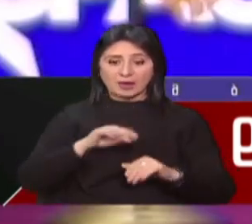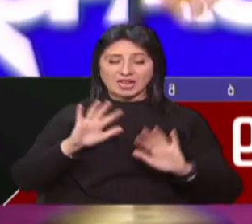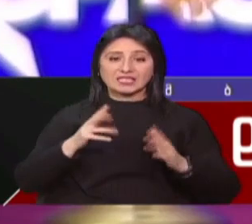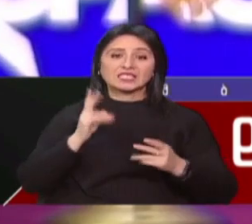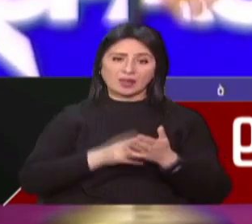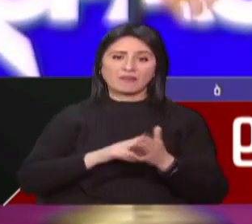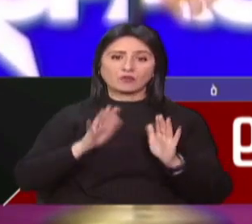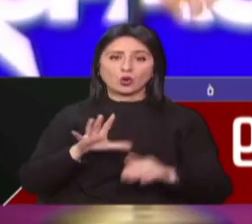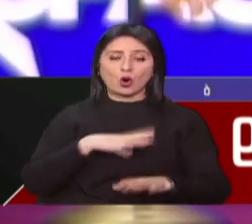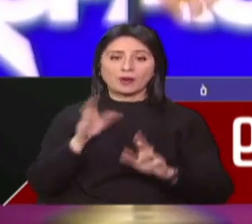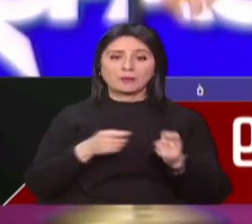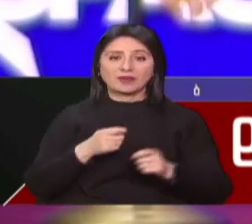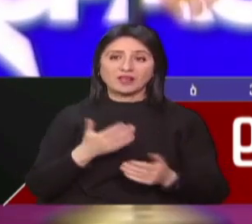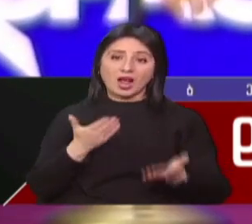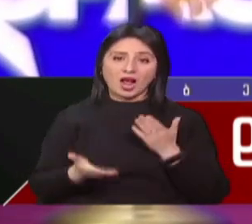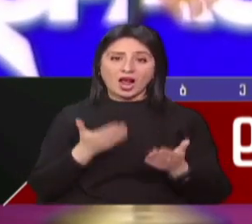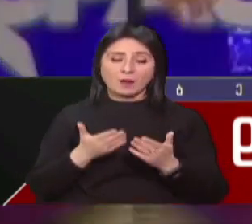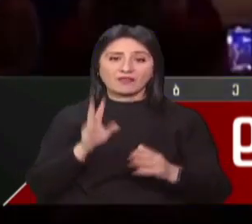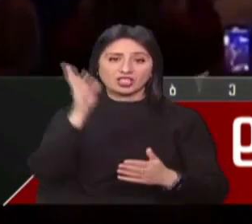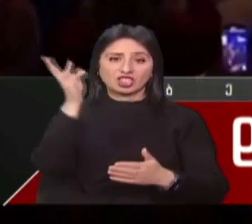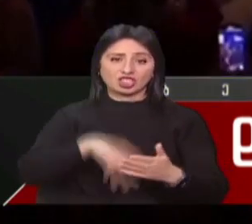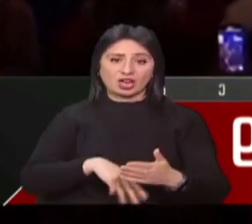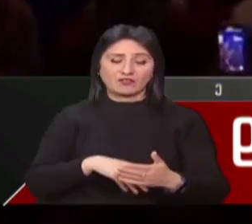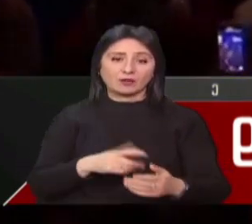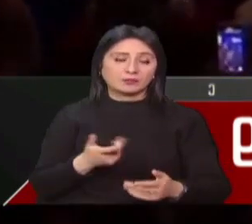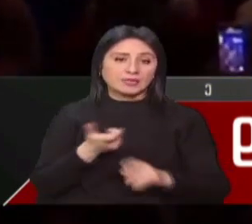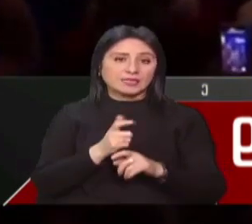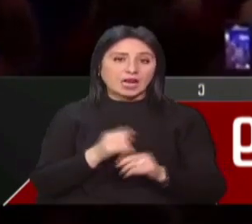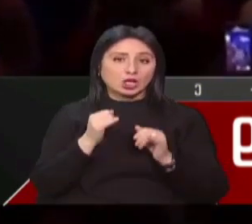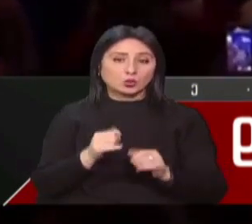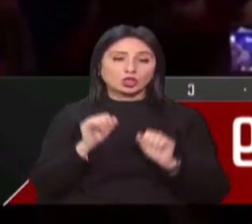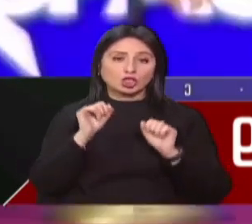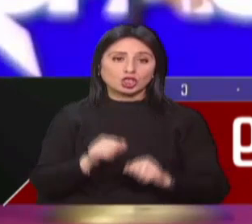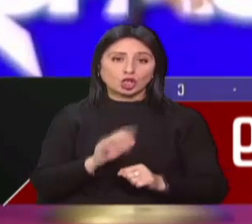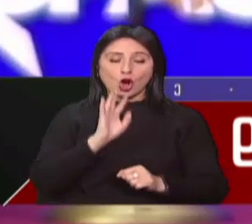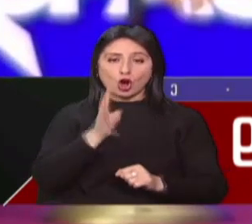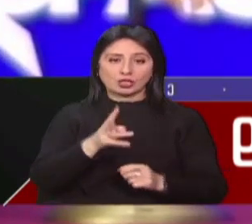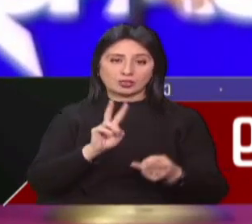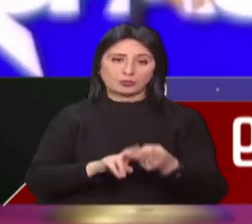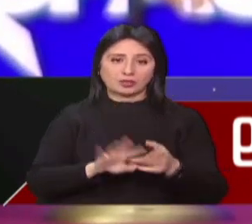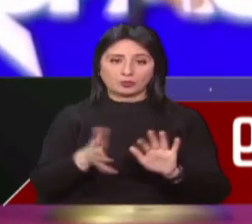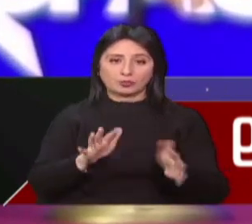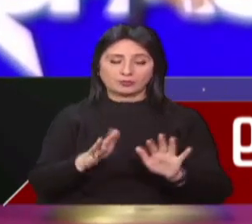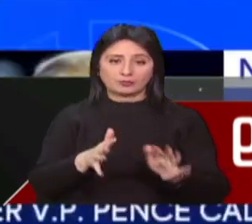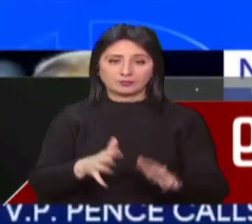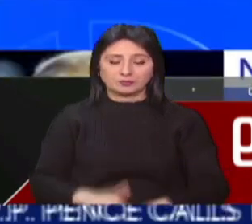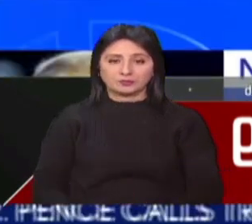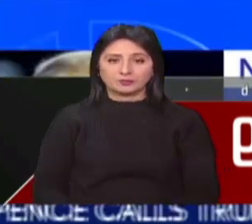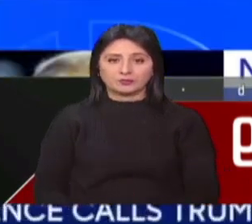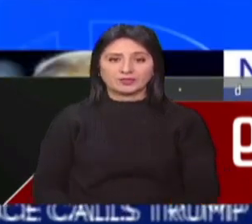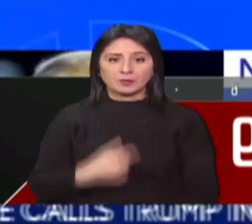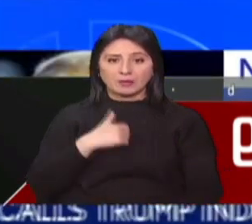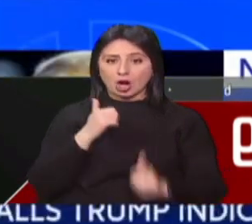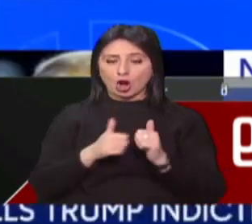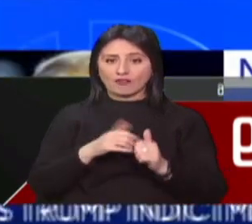დამტკიცების შემთხვევაში ყოფილ პრეზიდენტს დიდი ალბათობით დააჯარიმებენ. უკიდურეს შემთხვევაში კი მას შესაძლოა 4 წლით პატიმრობა დაემუქროს.